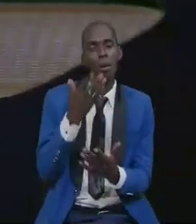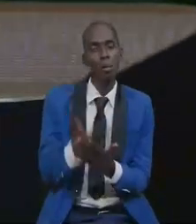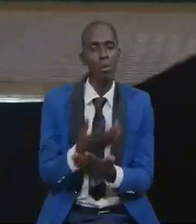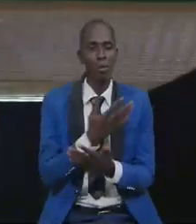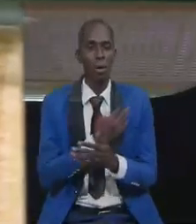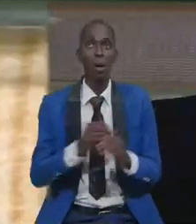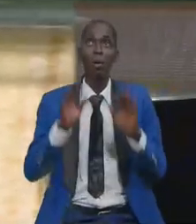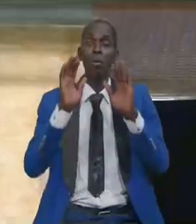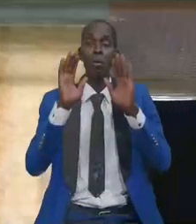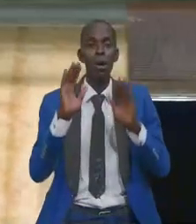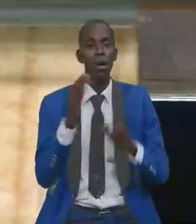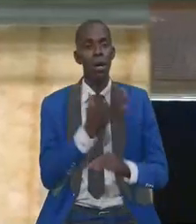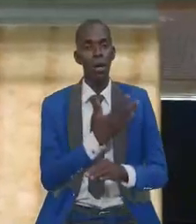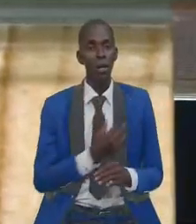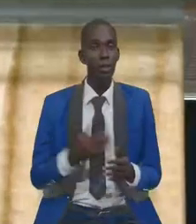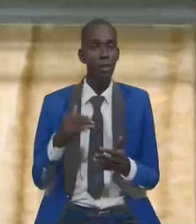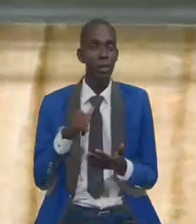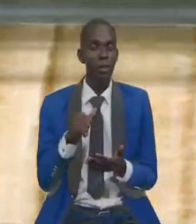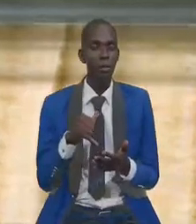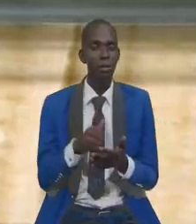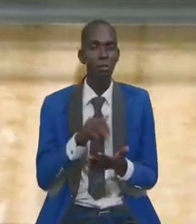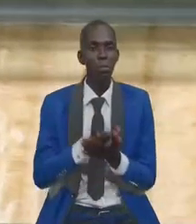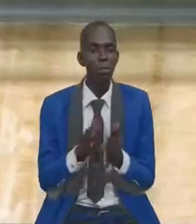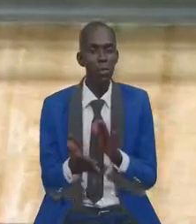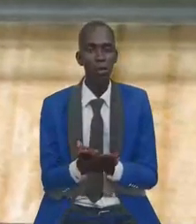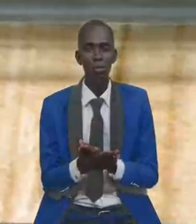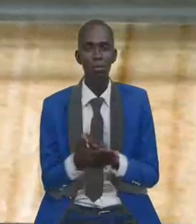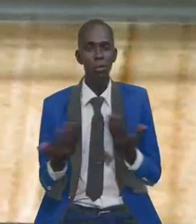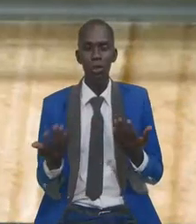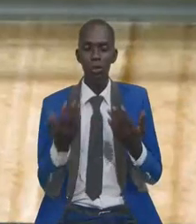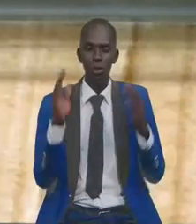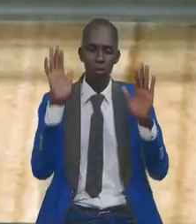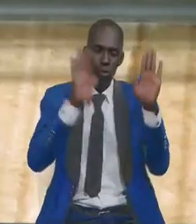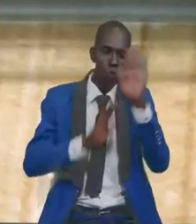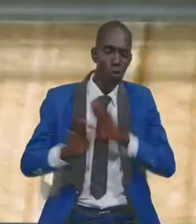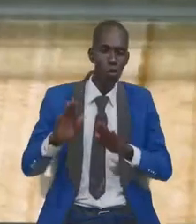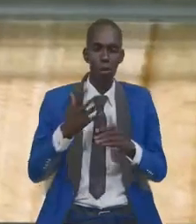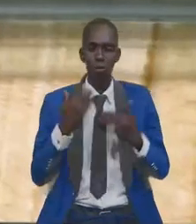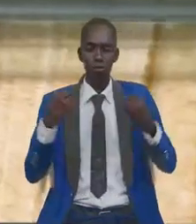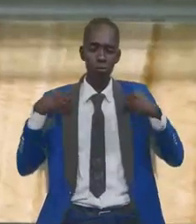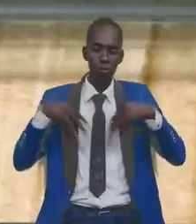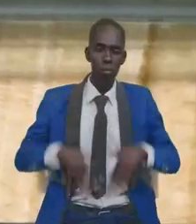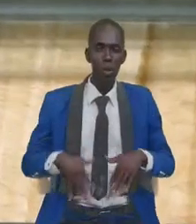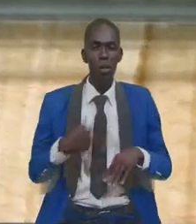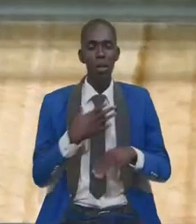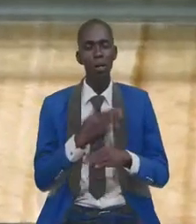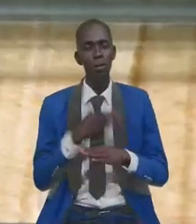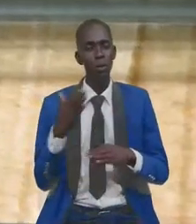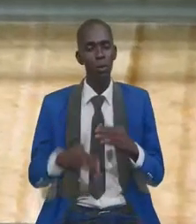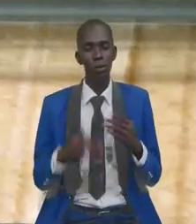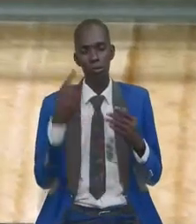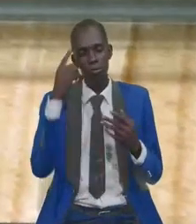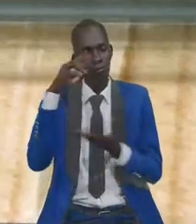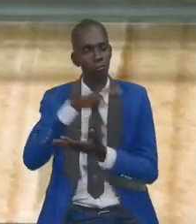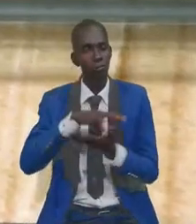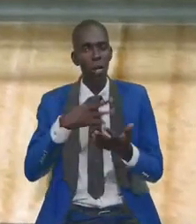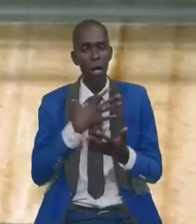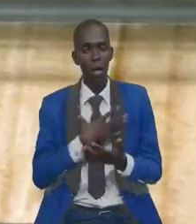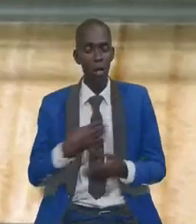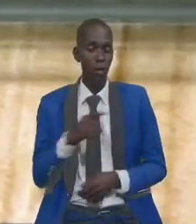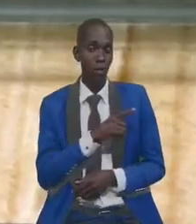prodige. Et que cela est devenu régnant, dévastant et dévastateur. Et le Seigneur lui a révélé